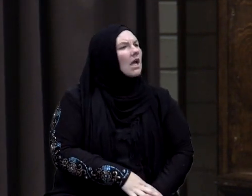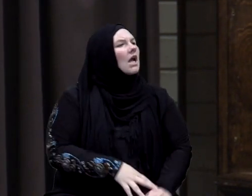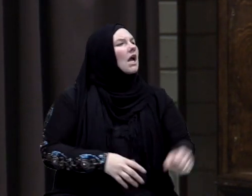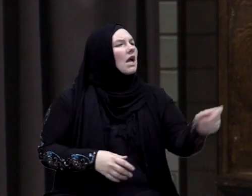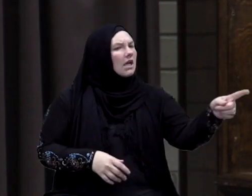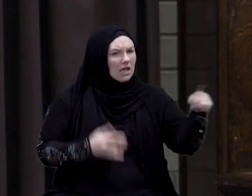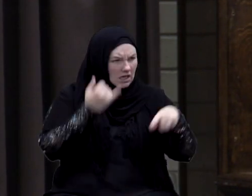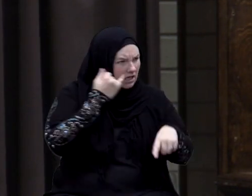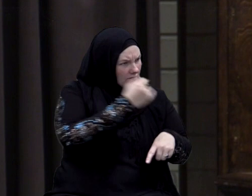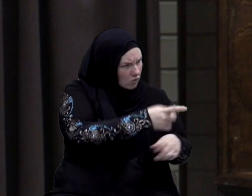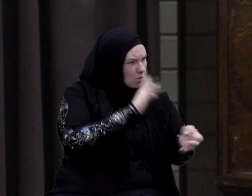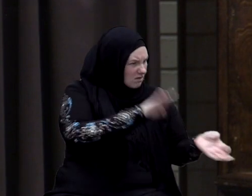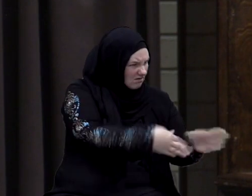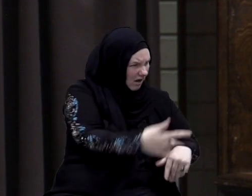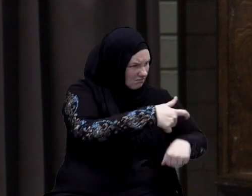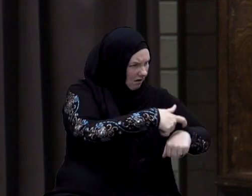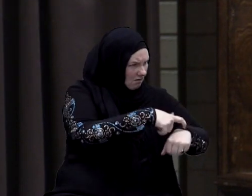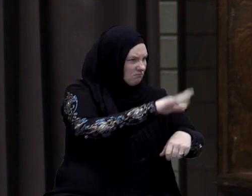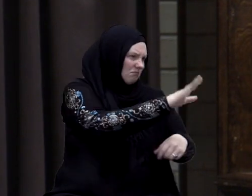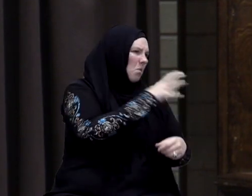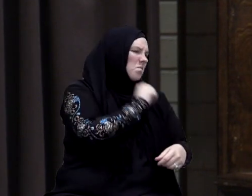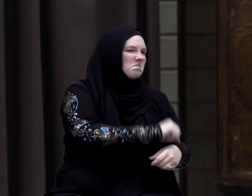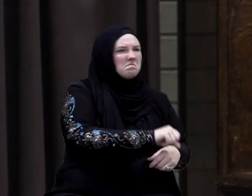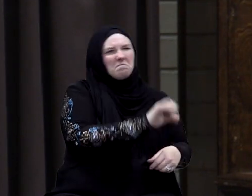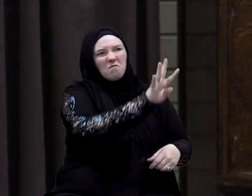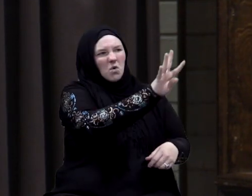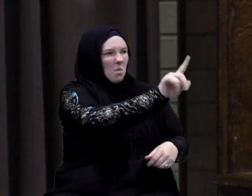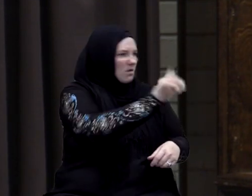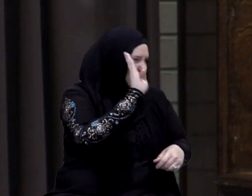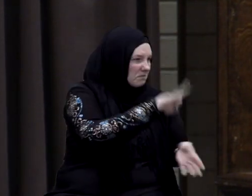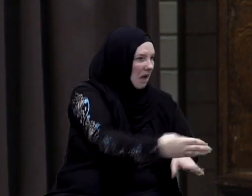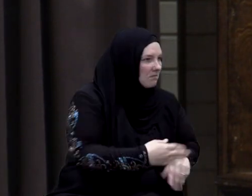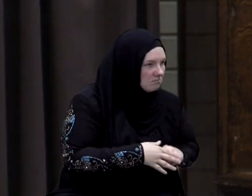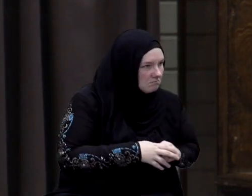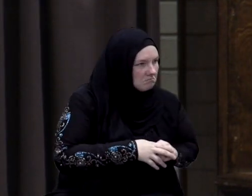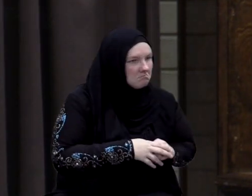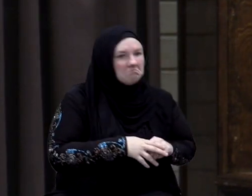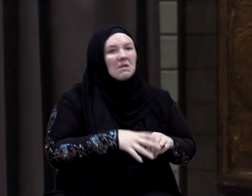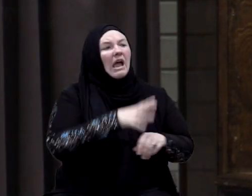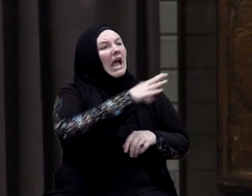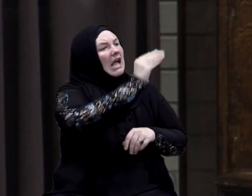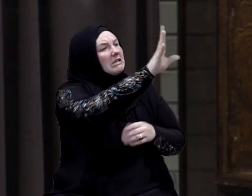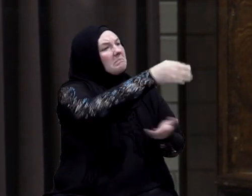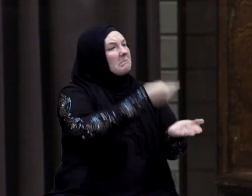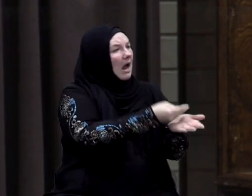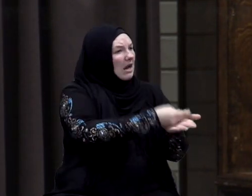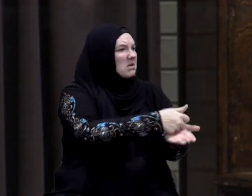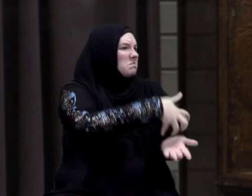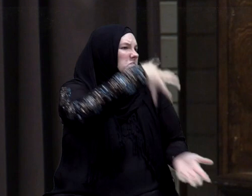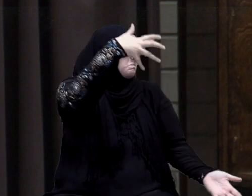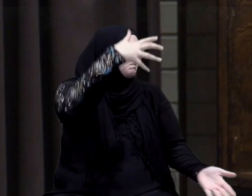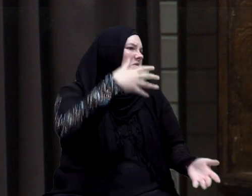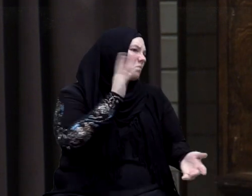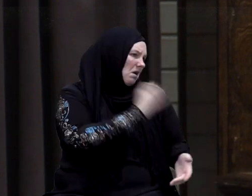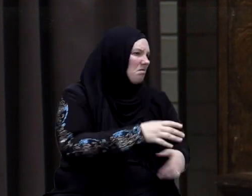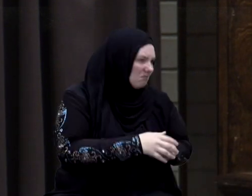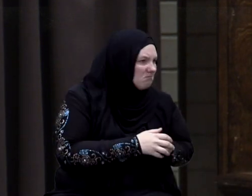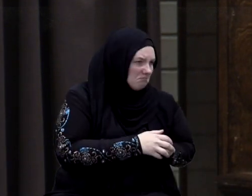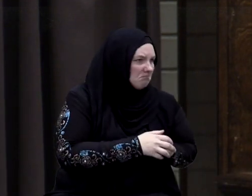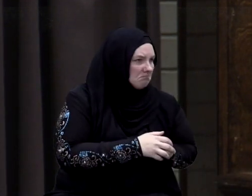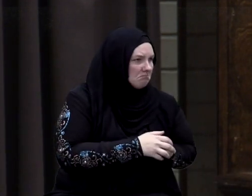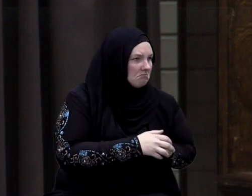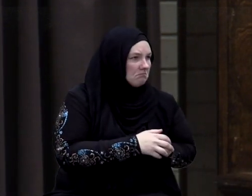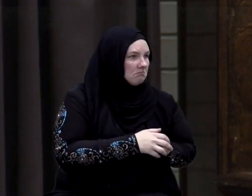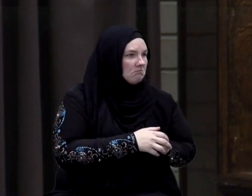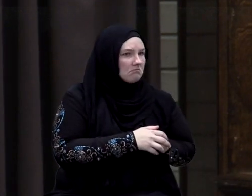life, but again, He hid this from us. And He told us, وَأَن لَيْسَ لِلْإِنسَانِ إِلَّا مَا